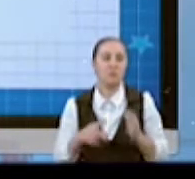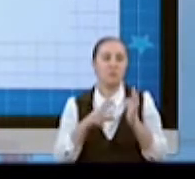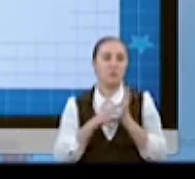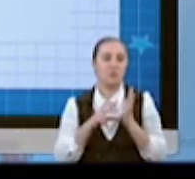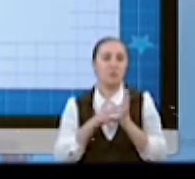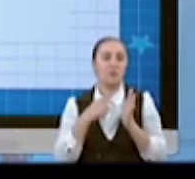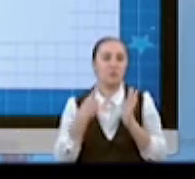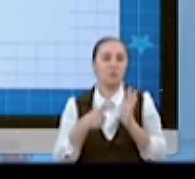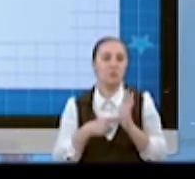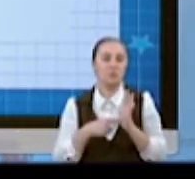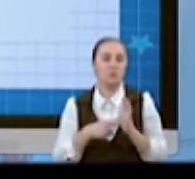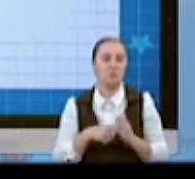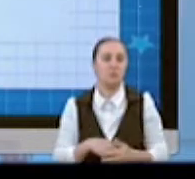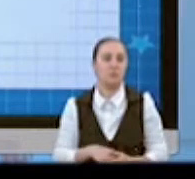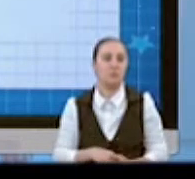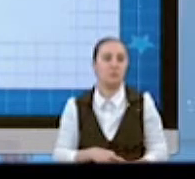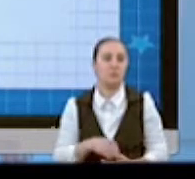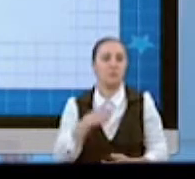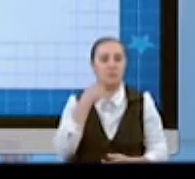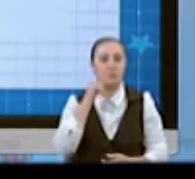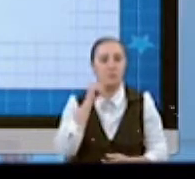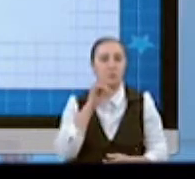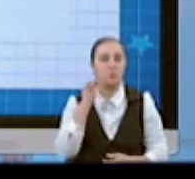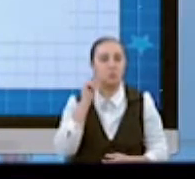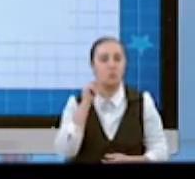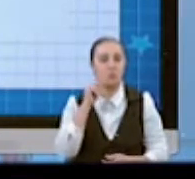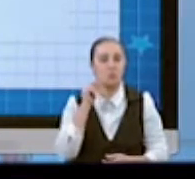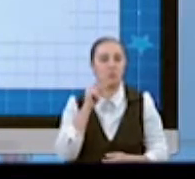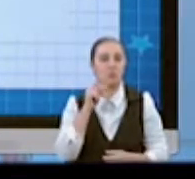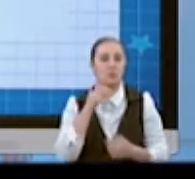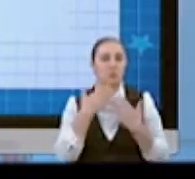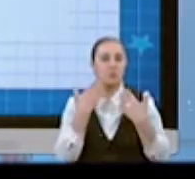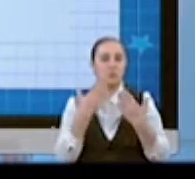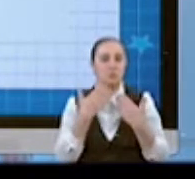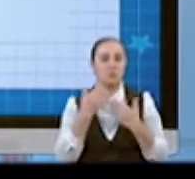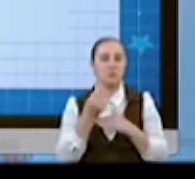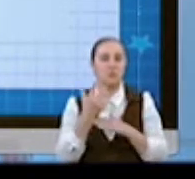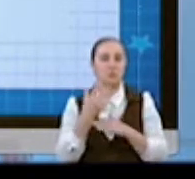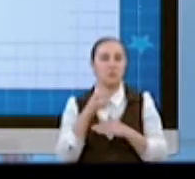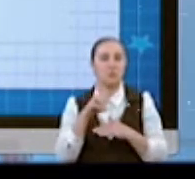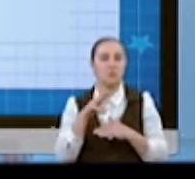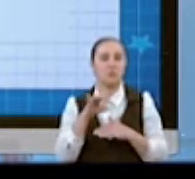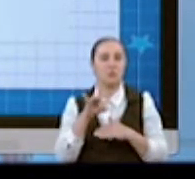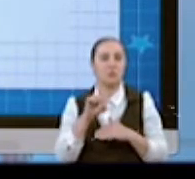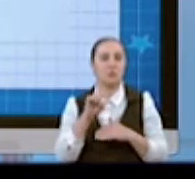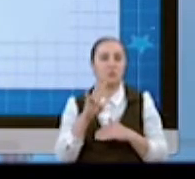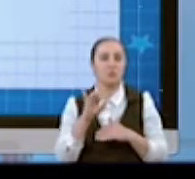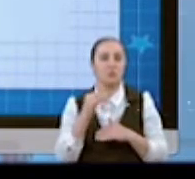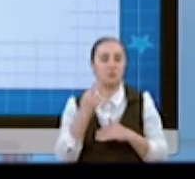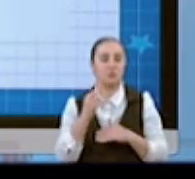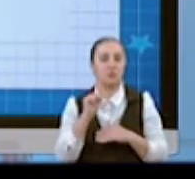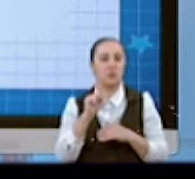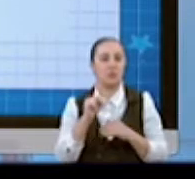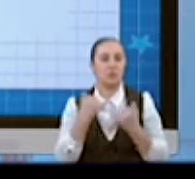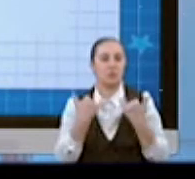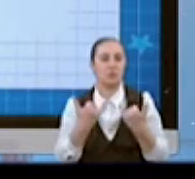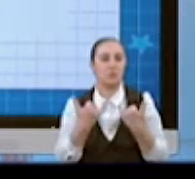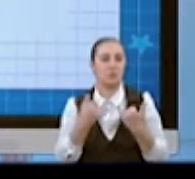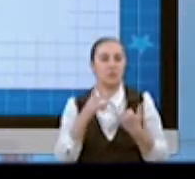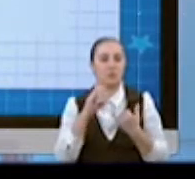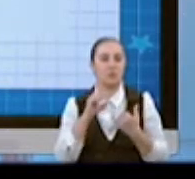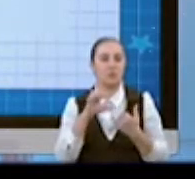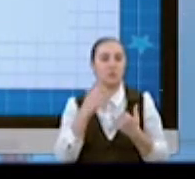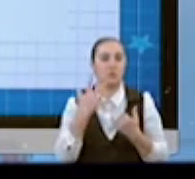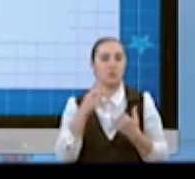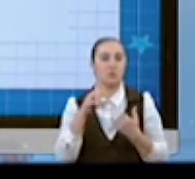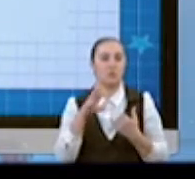Восьмой вопрос. Вчера ученик прочитал 13 страниц, а сегодня